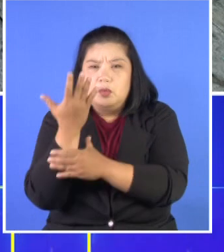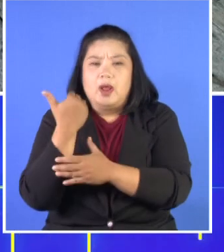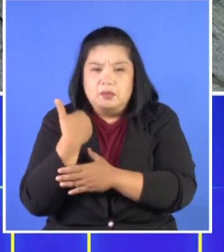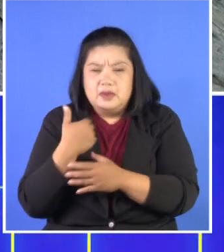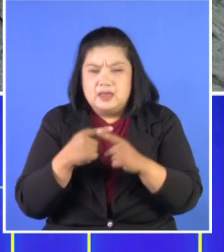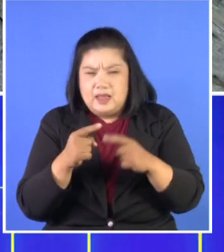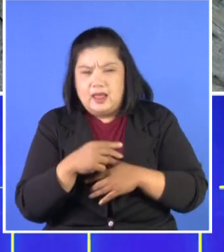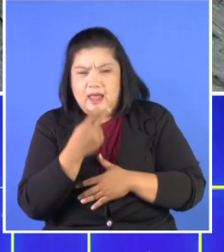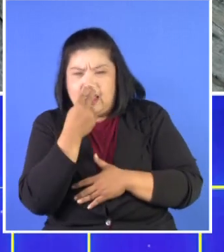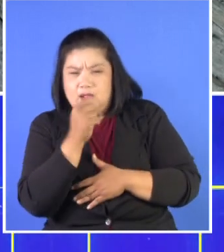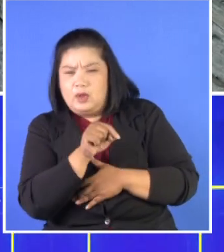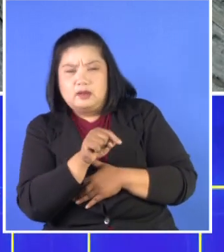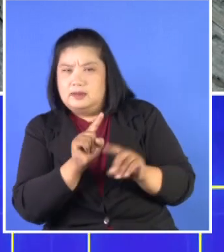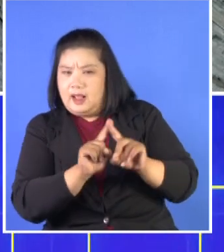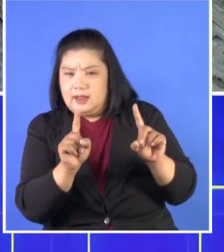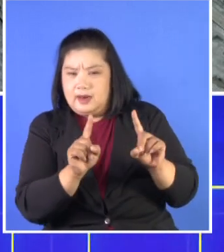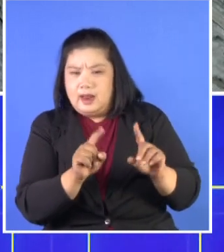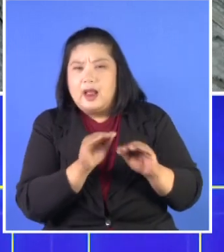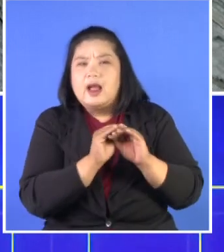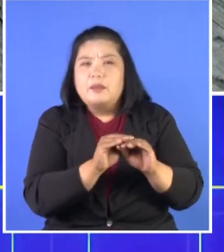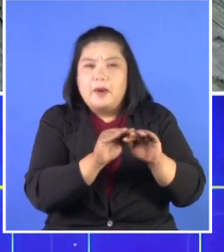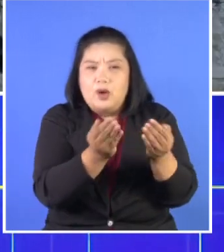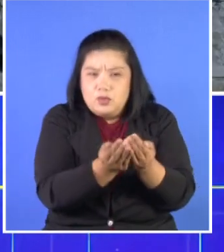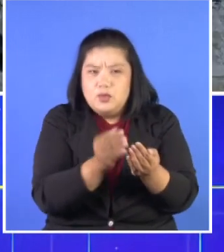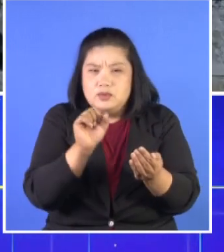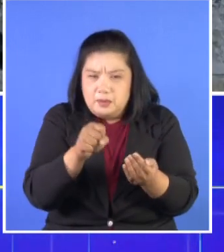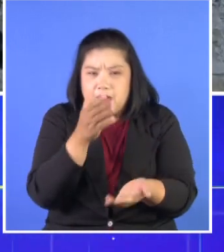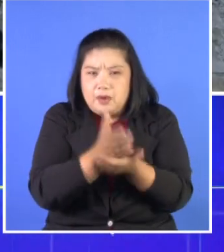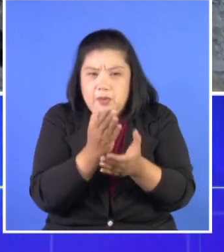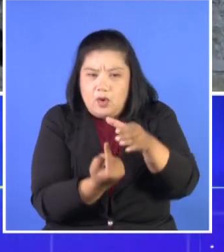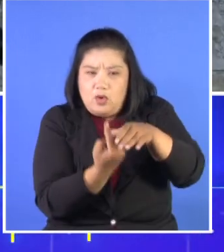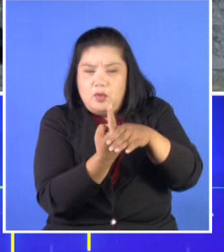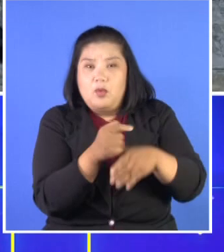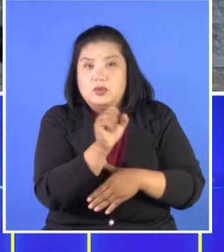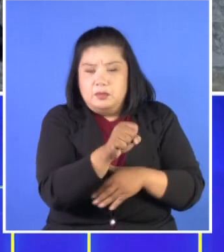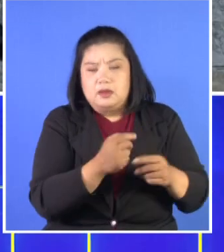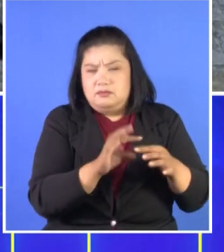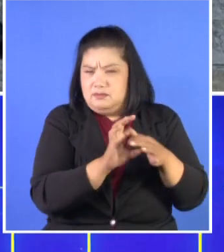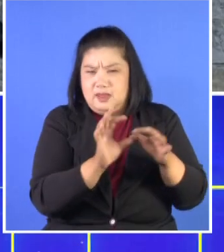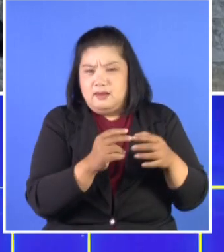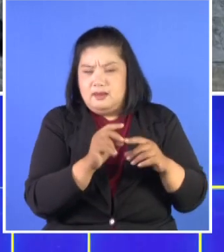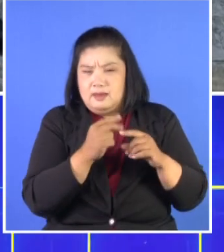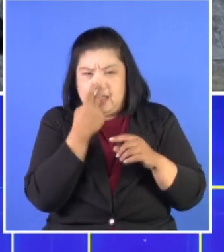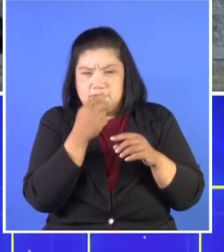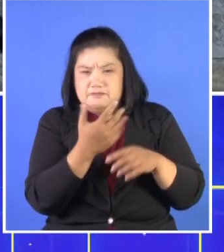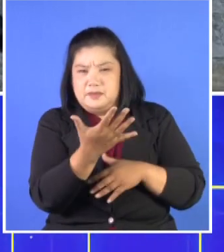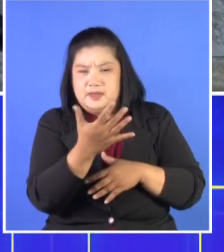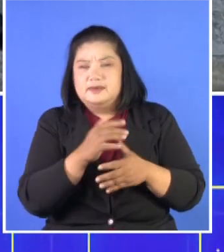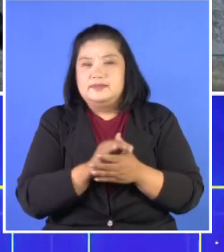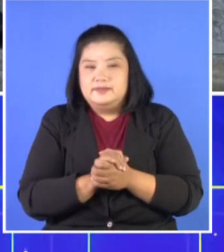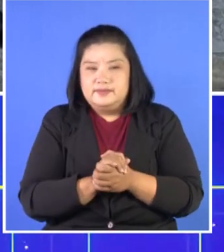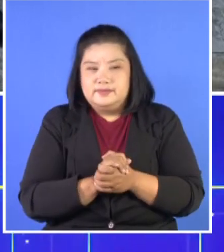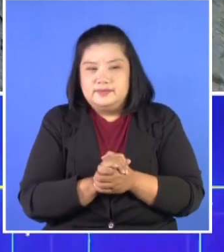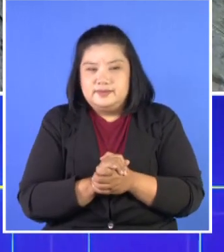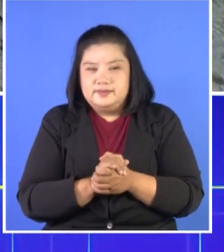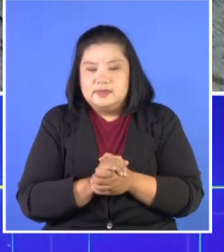โพธิ์เล็กๆอยู่ที่ซอกตึกซอกกำแพงทางด่วนก็ยังมีใช่มั้ยอันนี้ขึ้นจาก